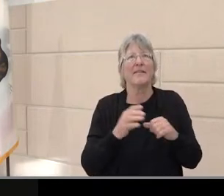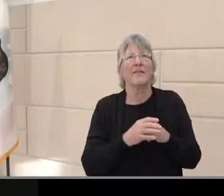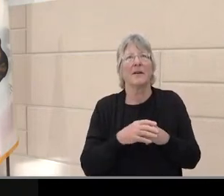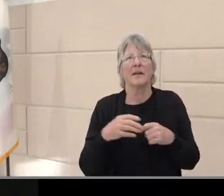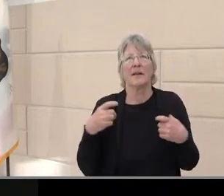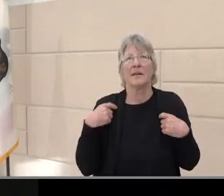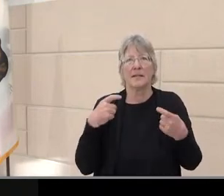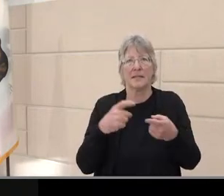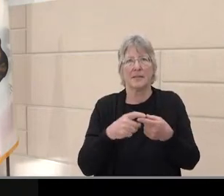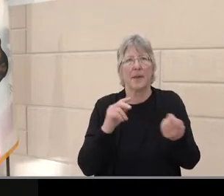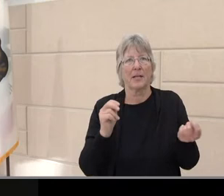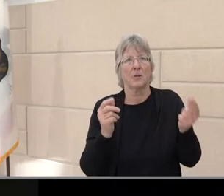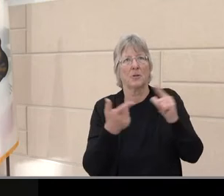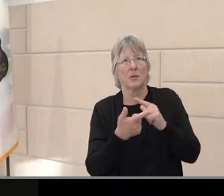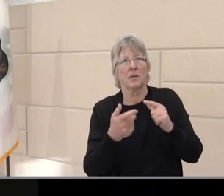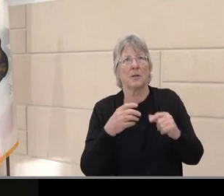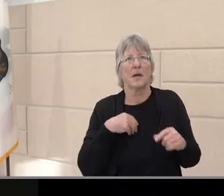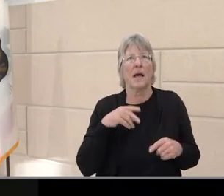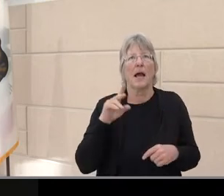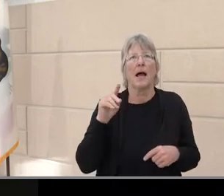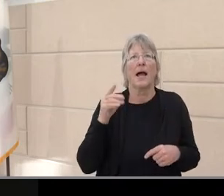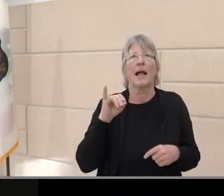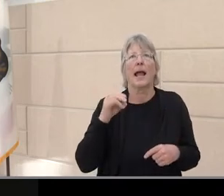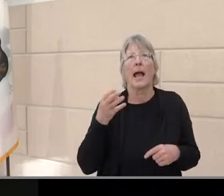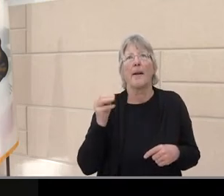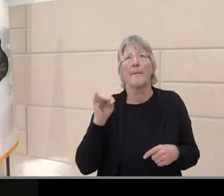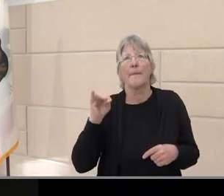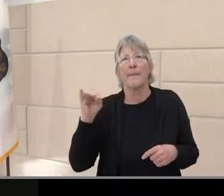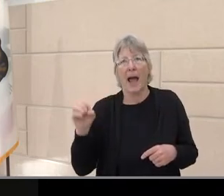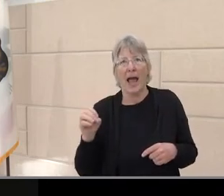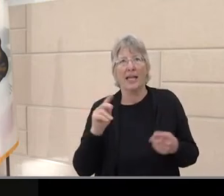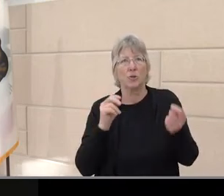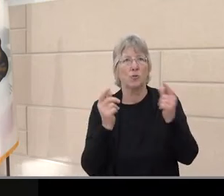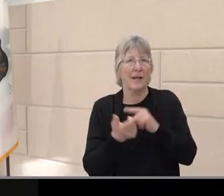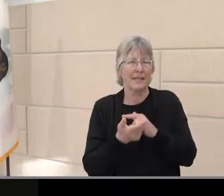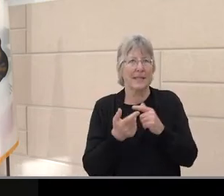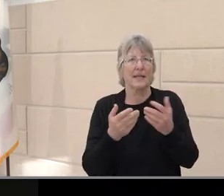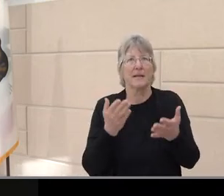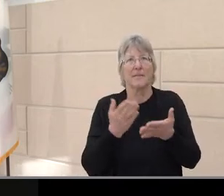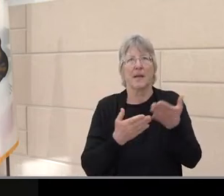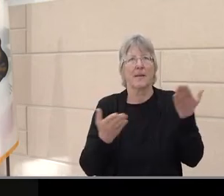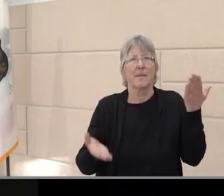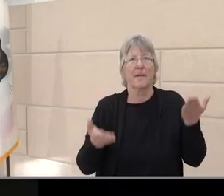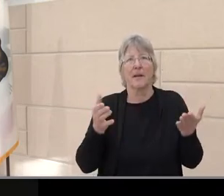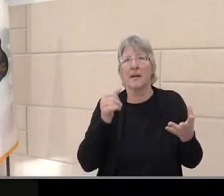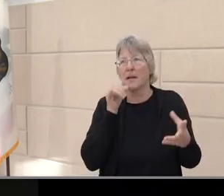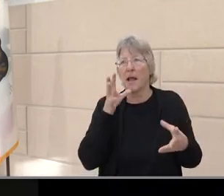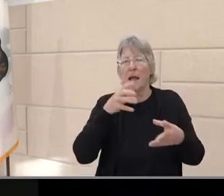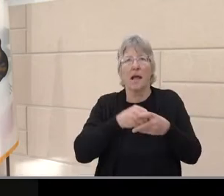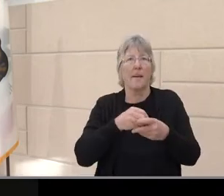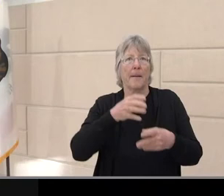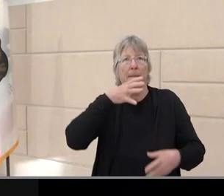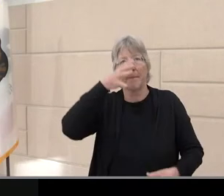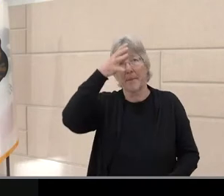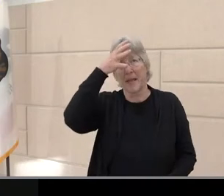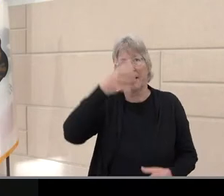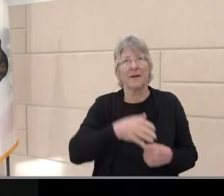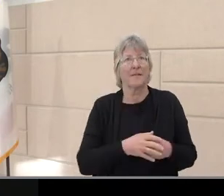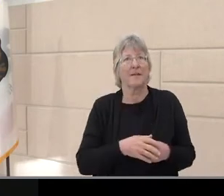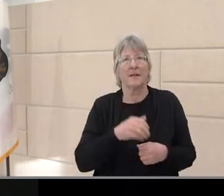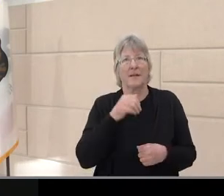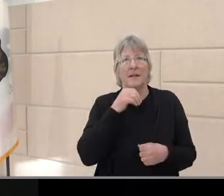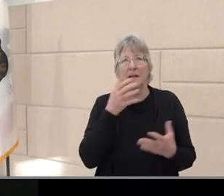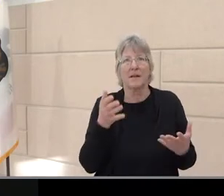គឺថាការបកប្រែមានការបកប្រែជាភាសា Spanish ជាភាសាខ្មែរក៏ប៉ុ